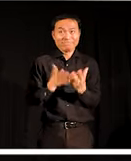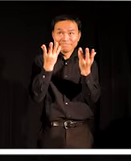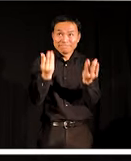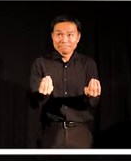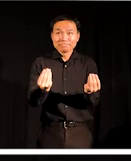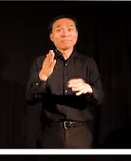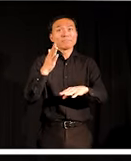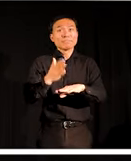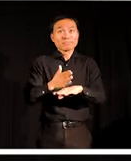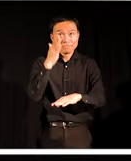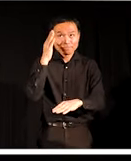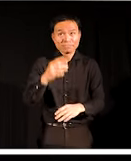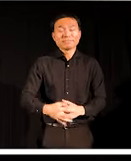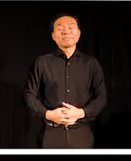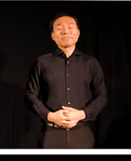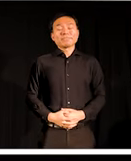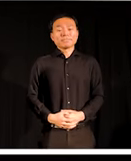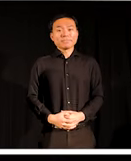まし